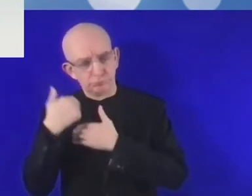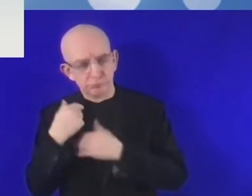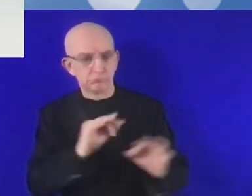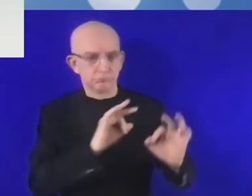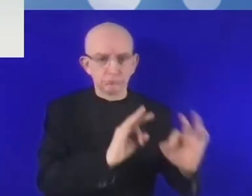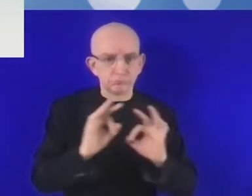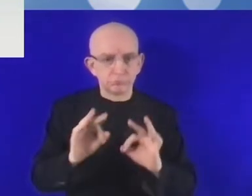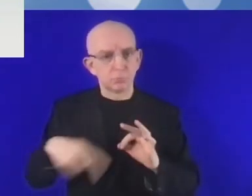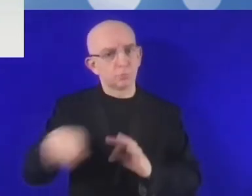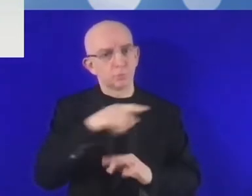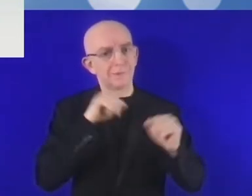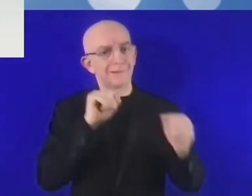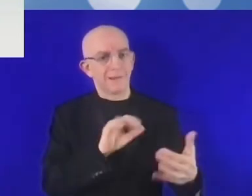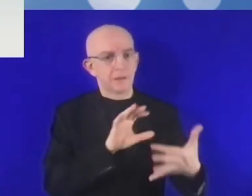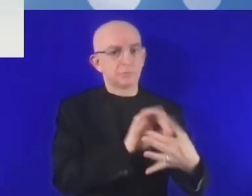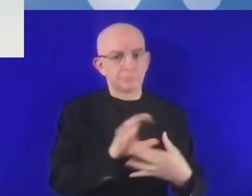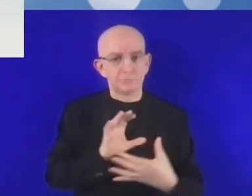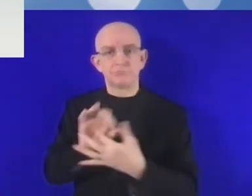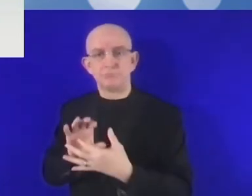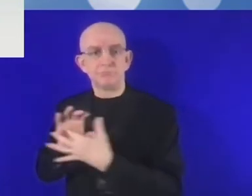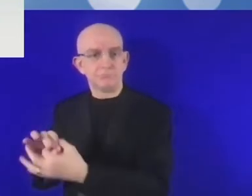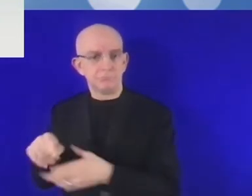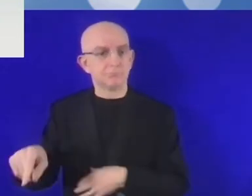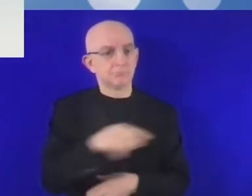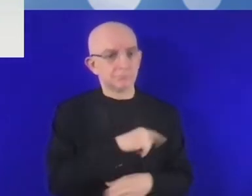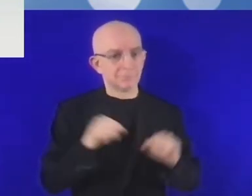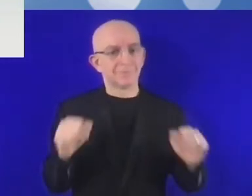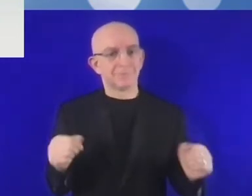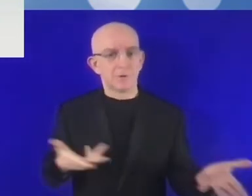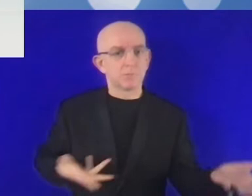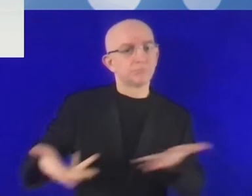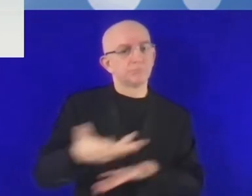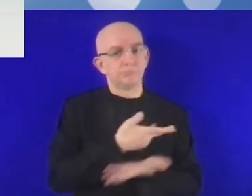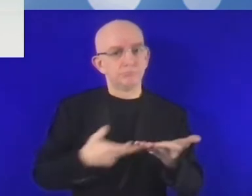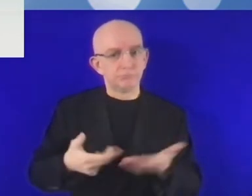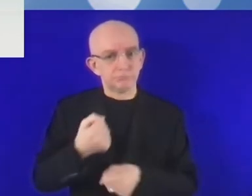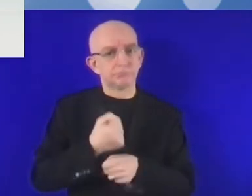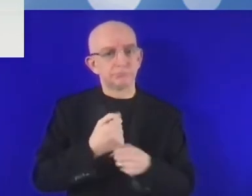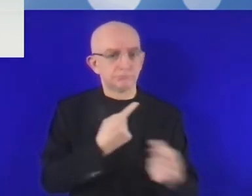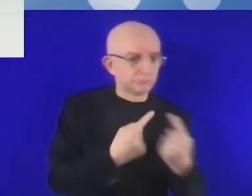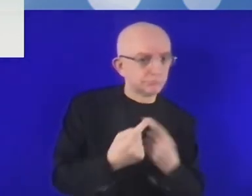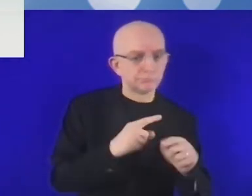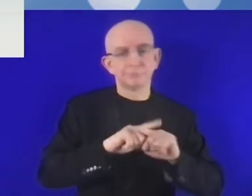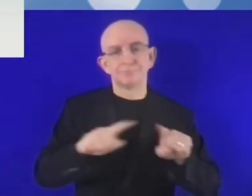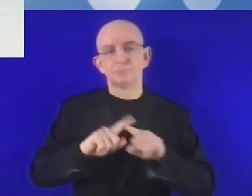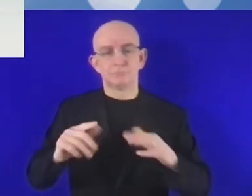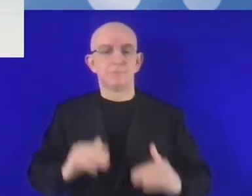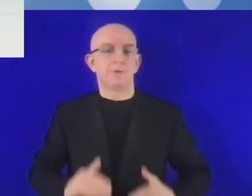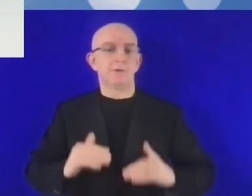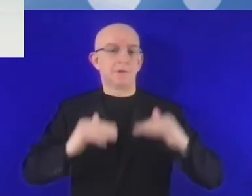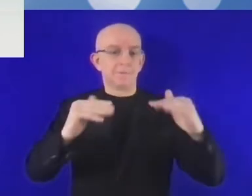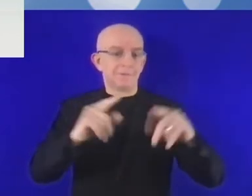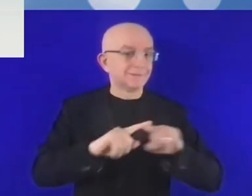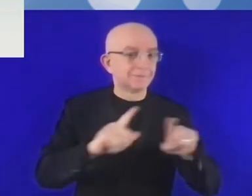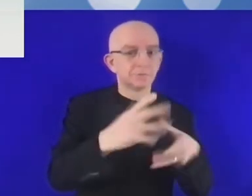ويجب أن نتذكر أن مشغلي شبكات الإنترنت المتوحدين في مجتمع رايب